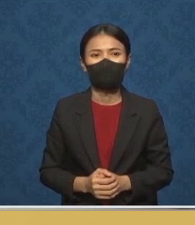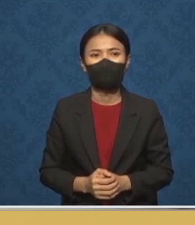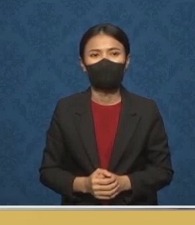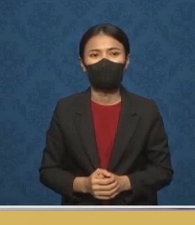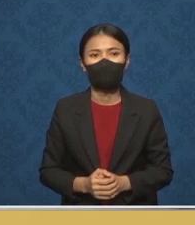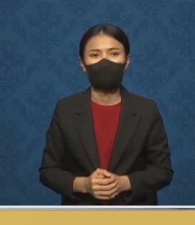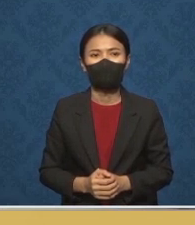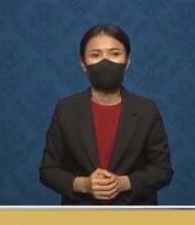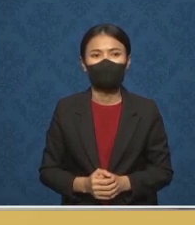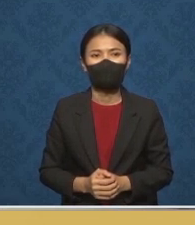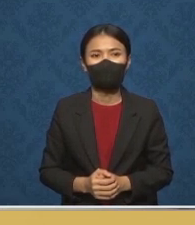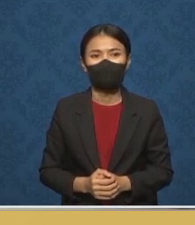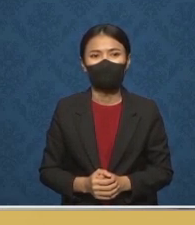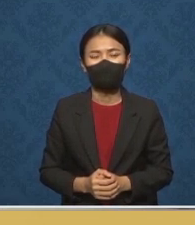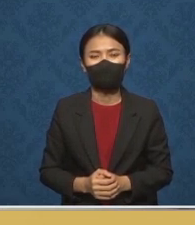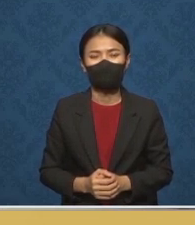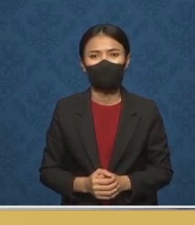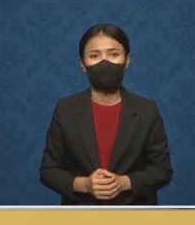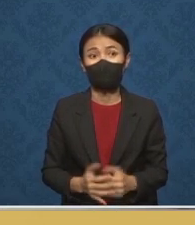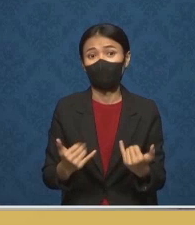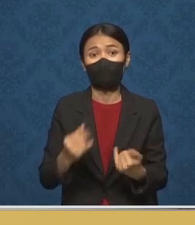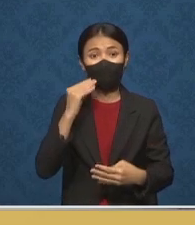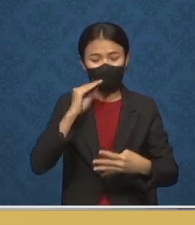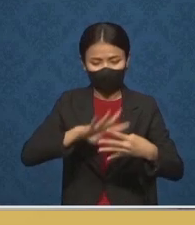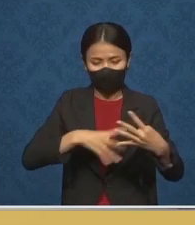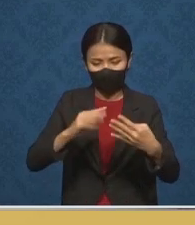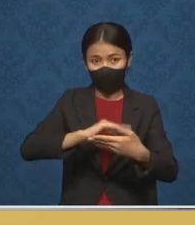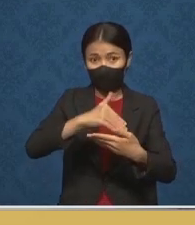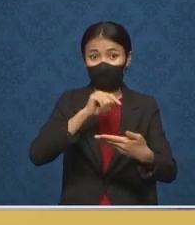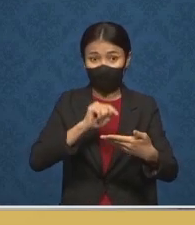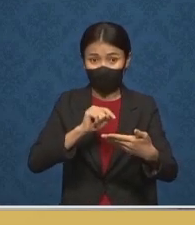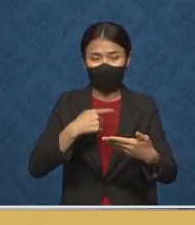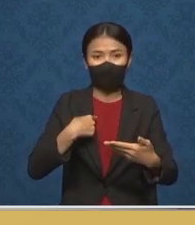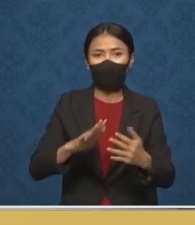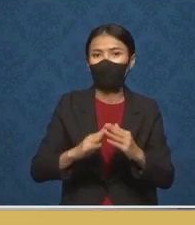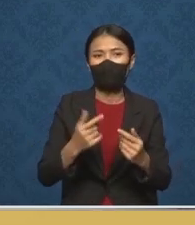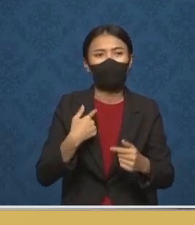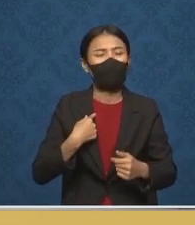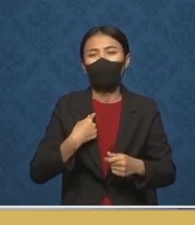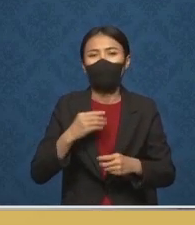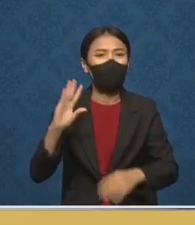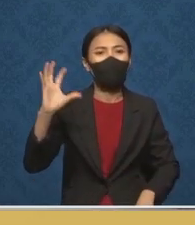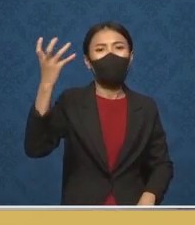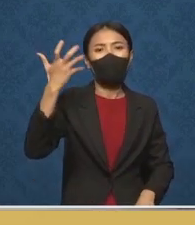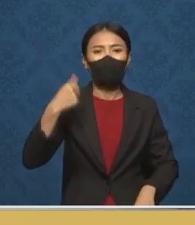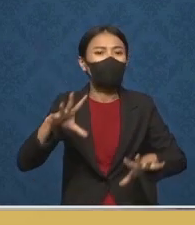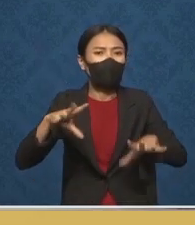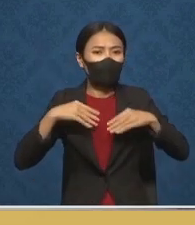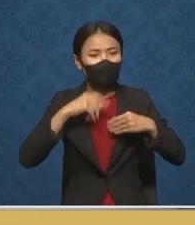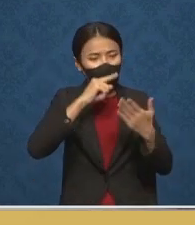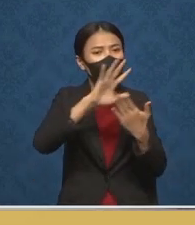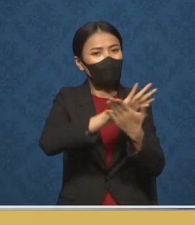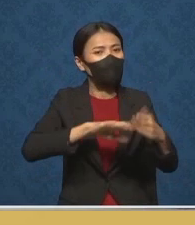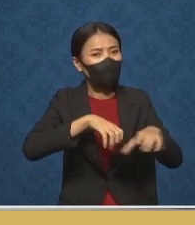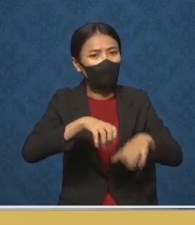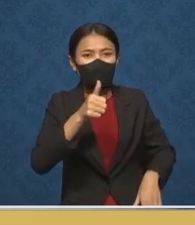นราษฎรที่เป็นข้อมูลไม่เป็นความจริงขณะที่ทะเบียนราษฎรได้รับการยอมรับระดับโลกแม้แต่กฎหมายออก